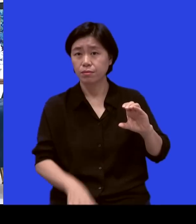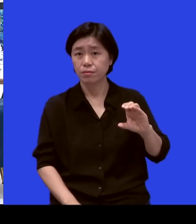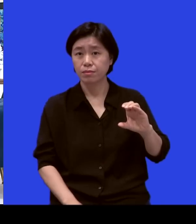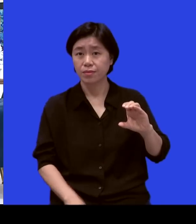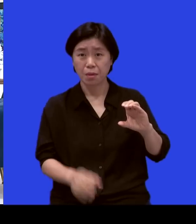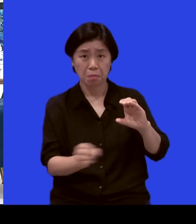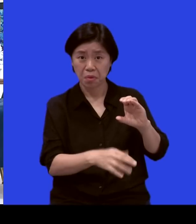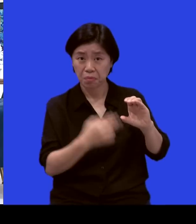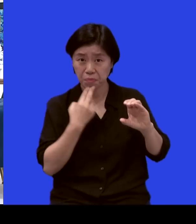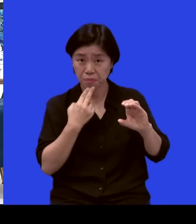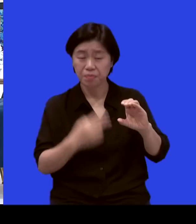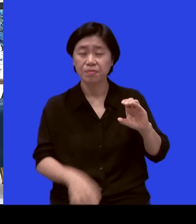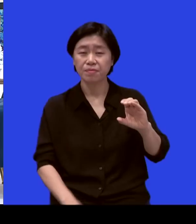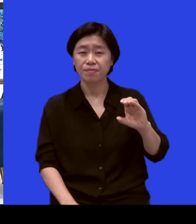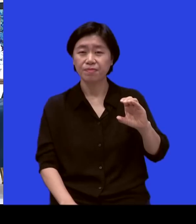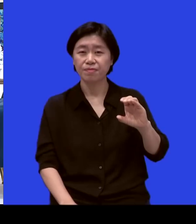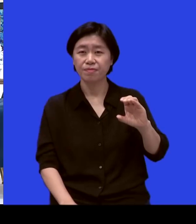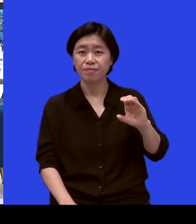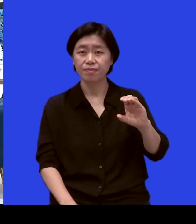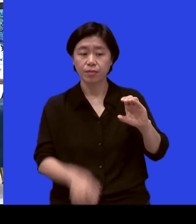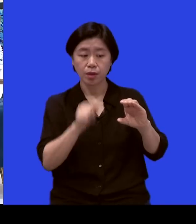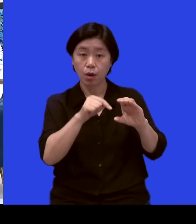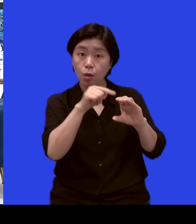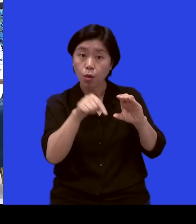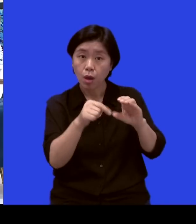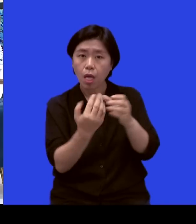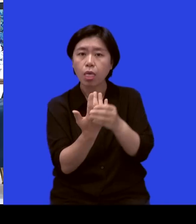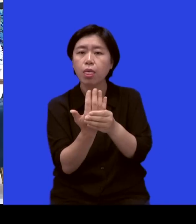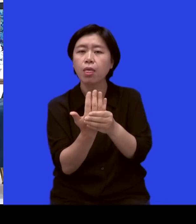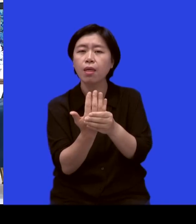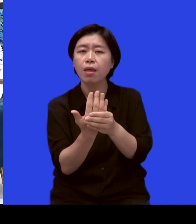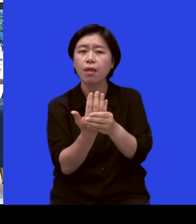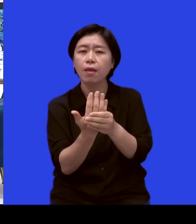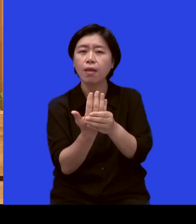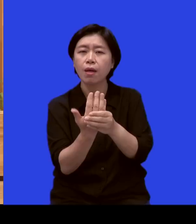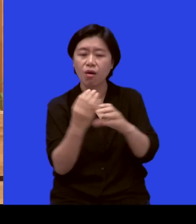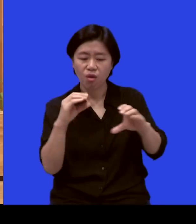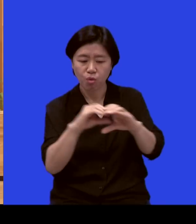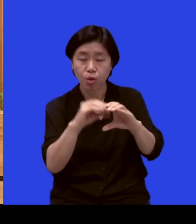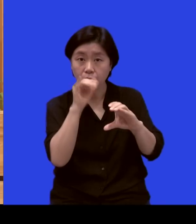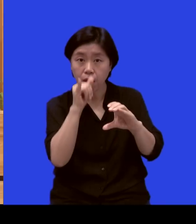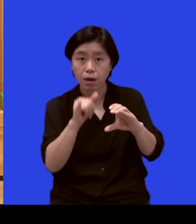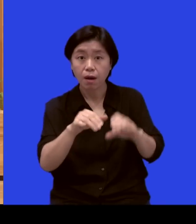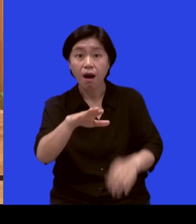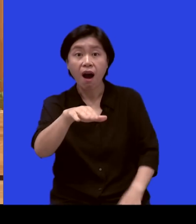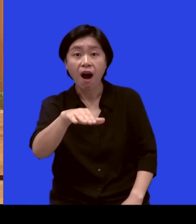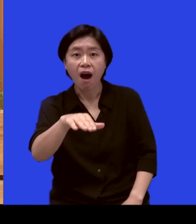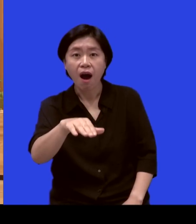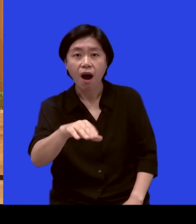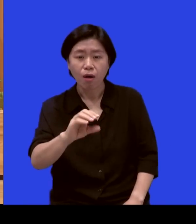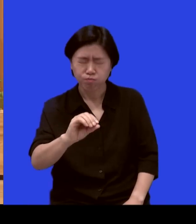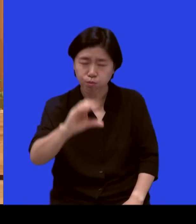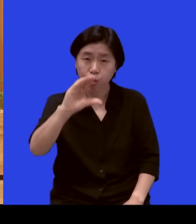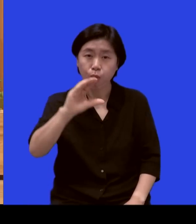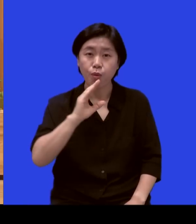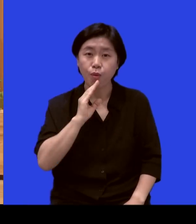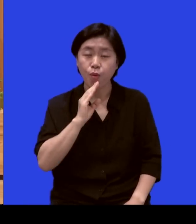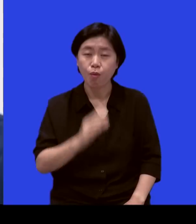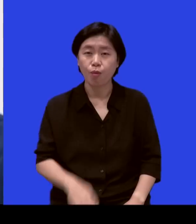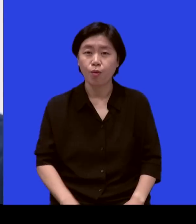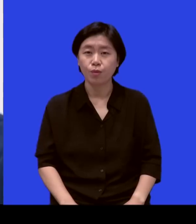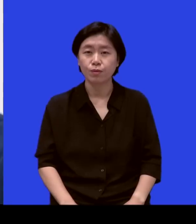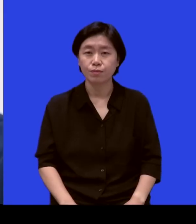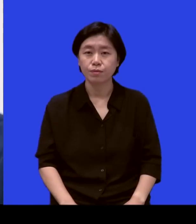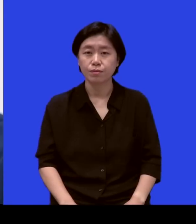안 버리고. 그래서 이거를 그냥 거기서 돈을 갖고 놓으신 거예요? 현금이야. 그 내가 재무비에다가 꽤 두꺼운데. 네. 그